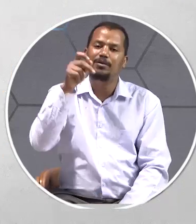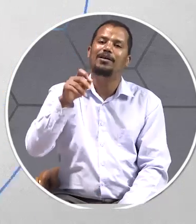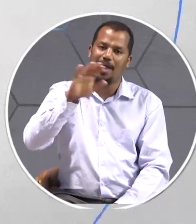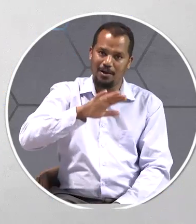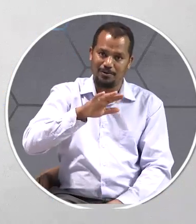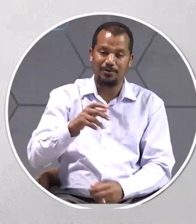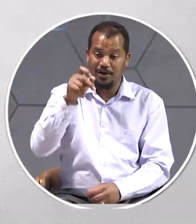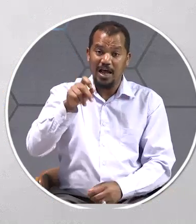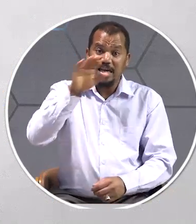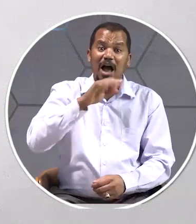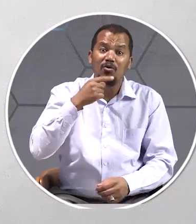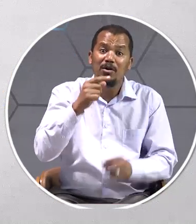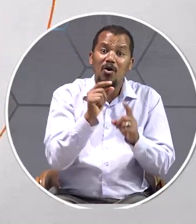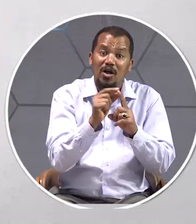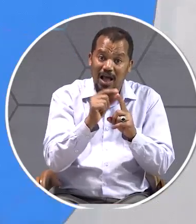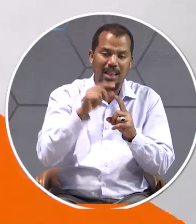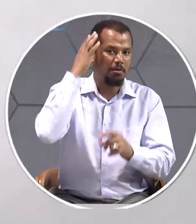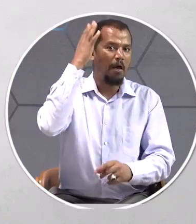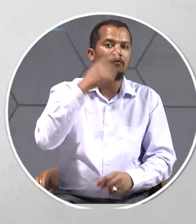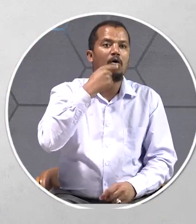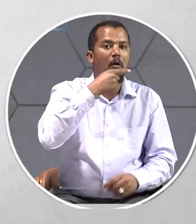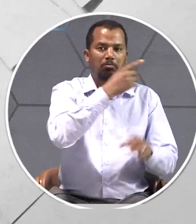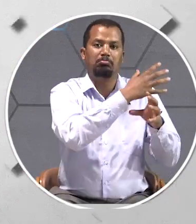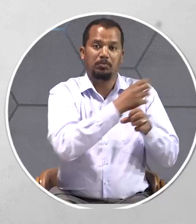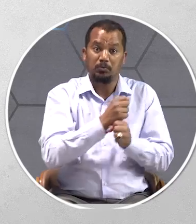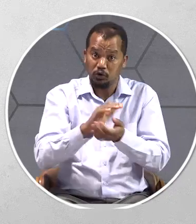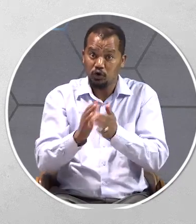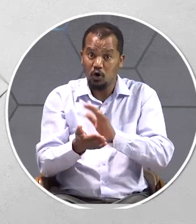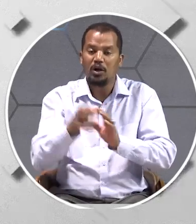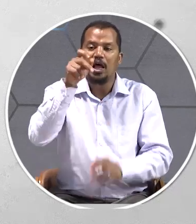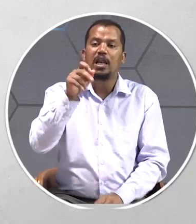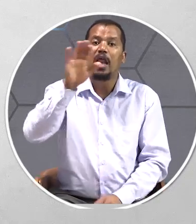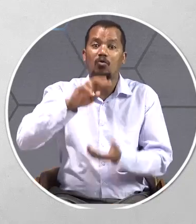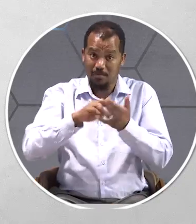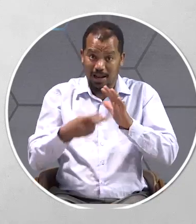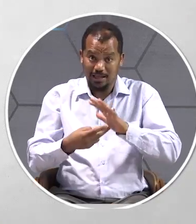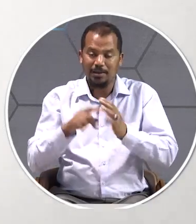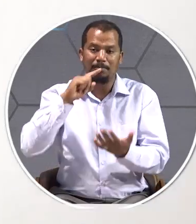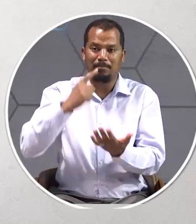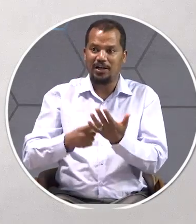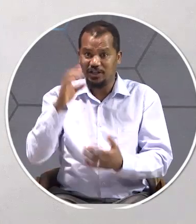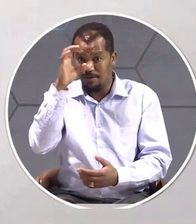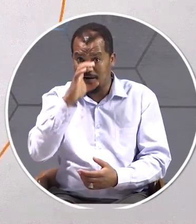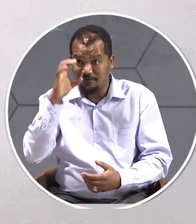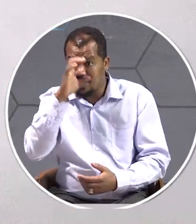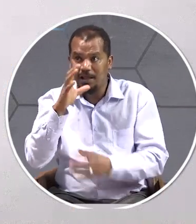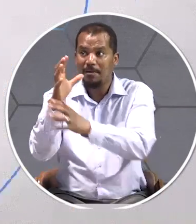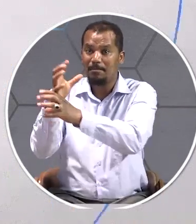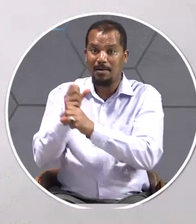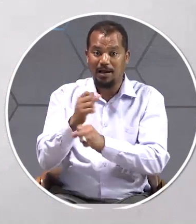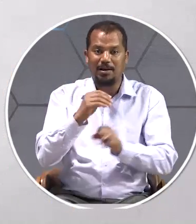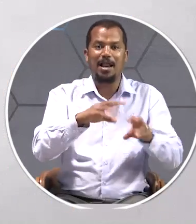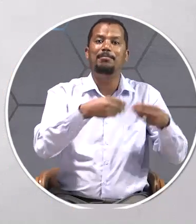ሁሌ ዳጉ ዳጉ የሚለው ቃል ከአፋር ቋንቋ የተወሰደ ሲሆን ዳጉ ማለት መረጃ